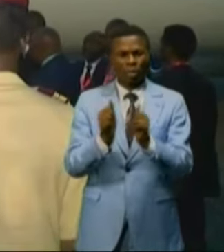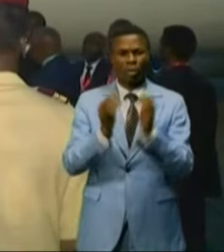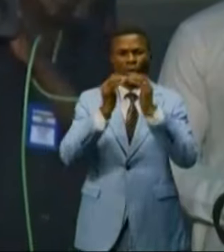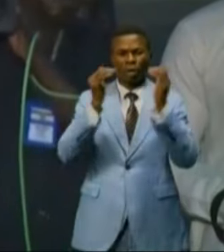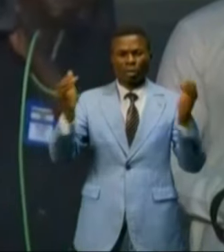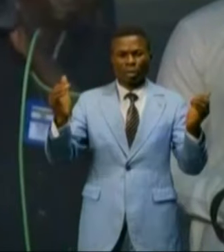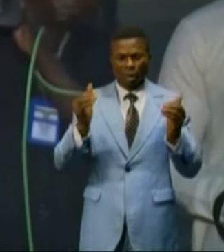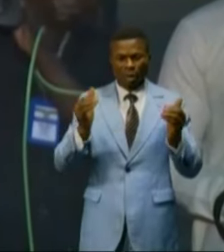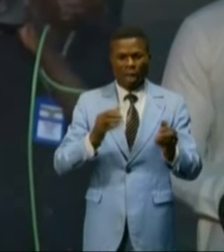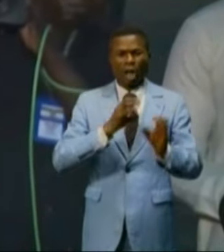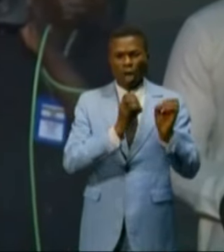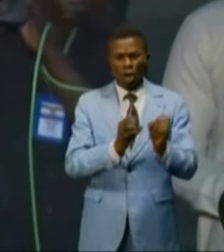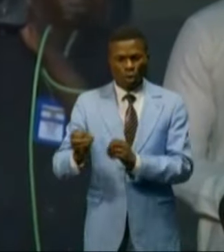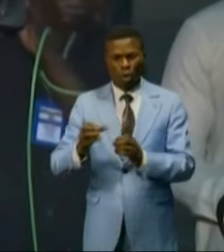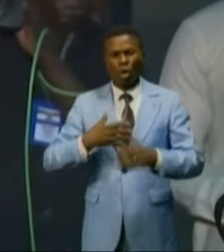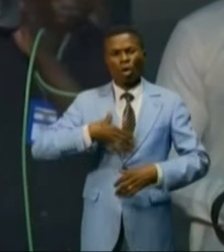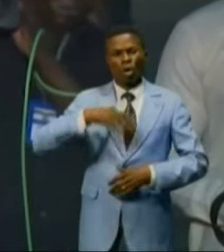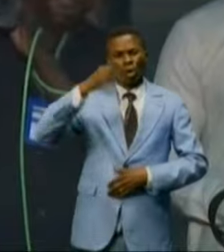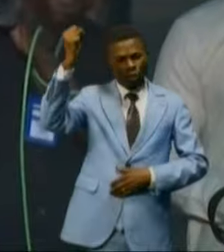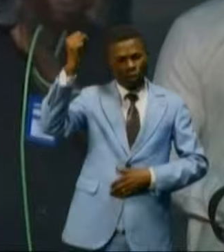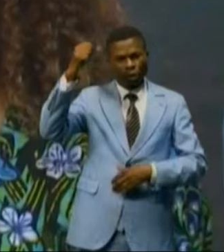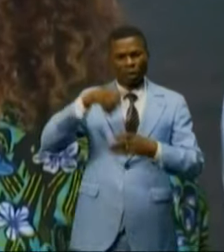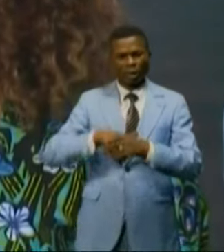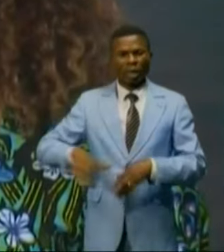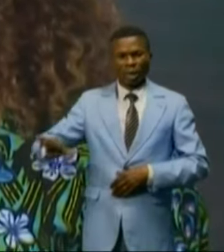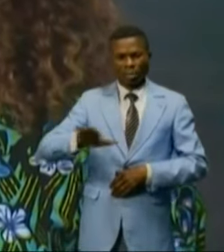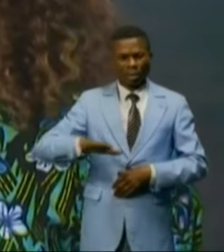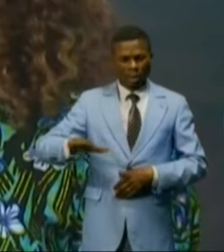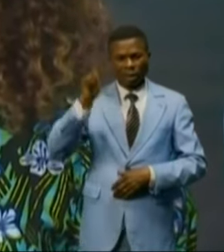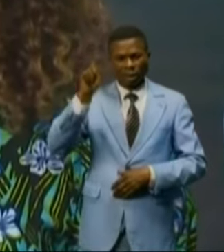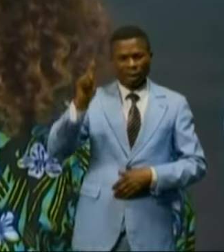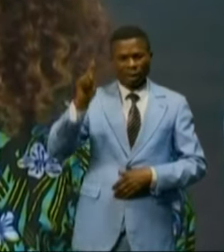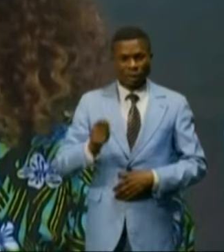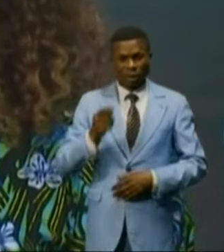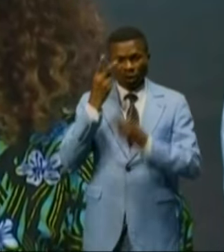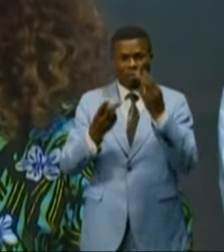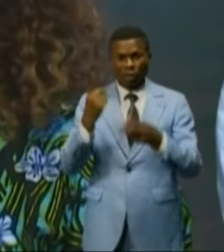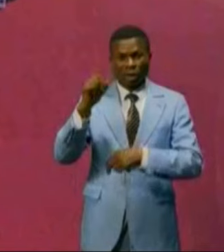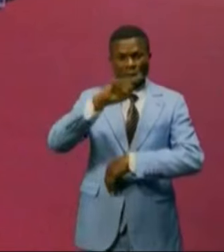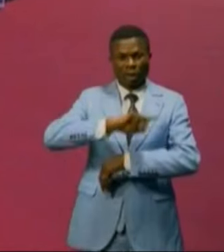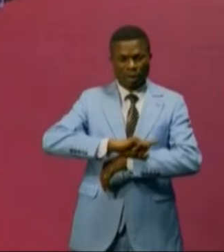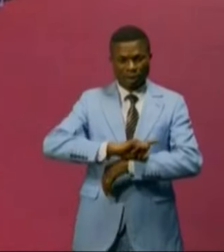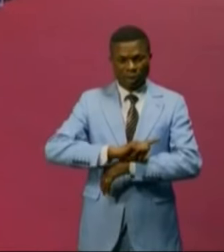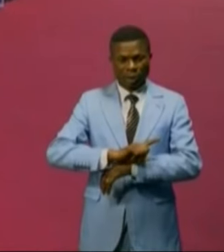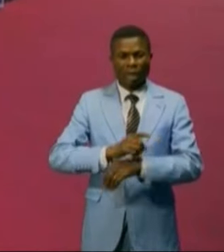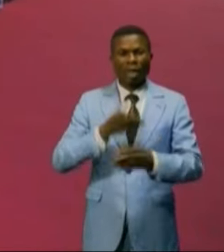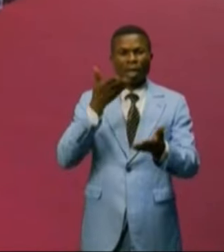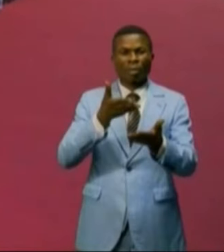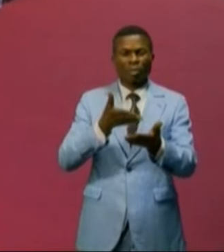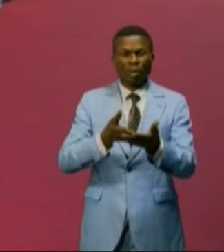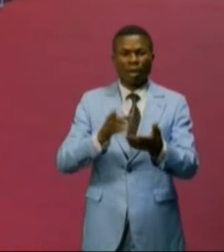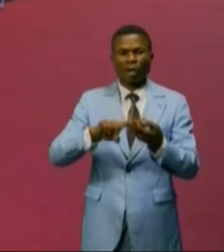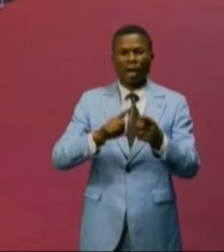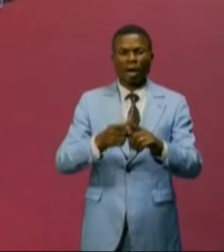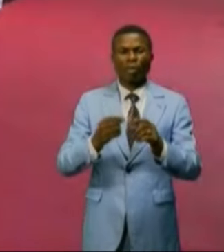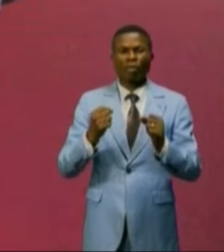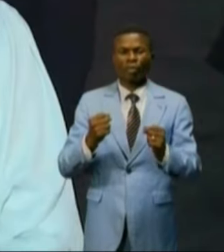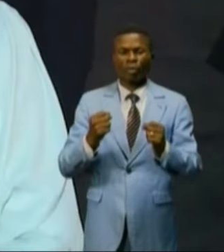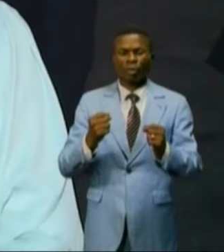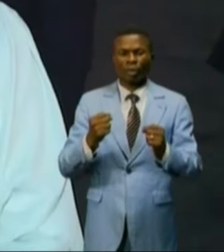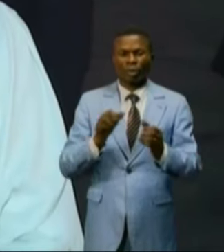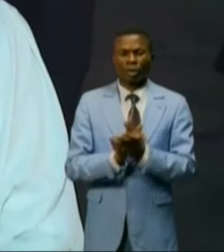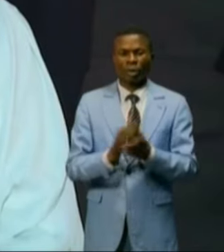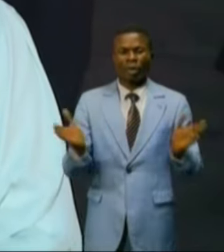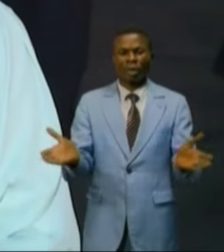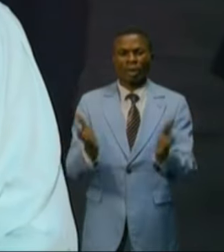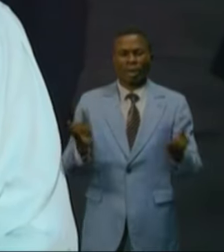qu'il a mené avec brio. Une visite de 24 heures placée sous le signe de l'amitié, mais aussi du